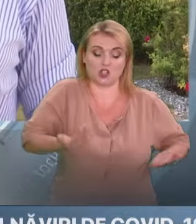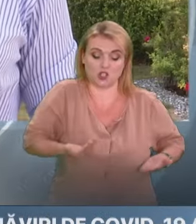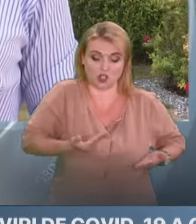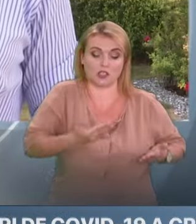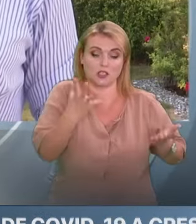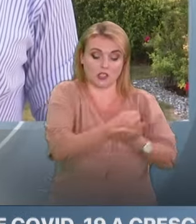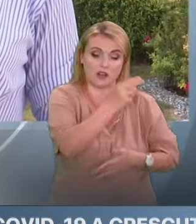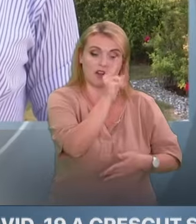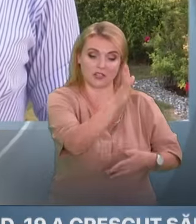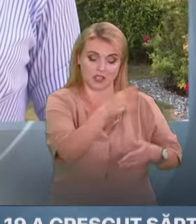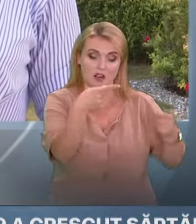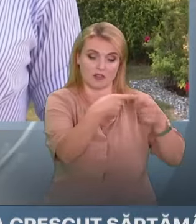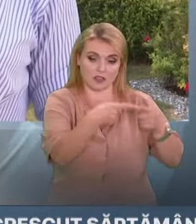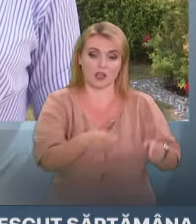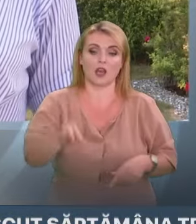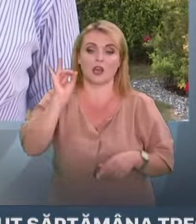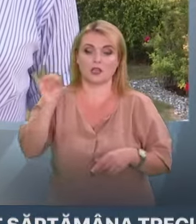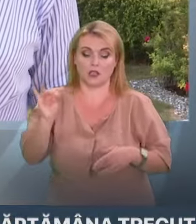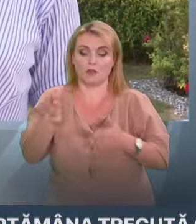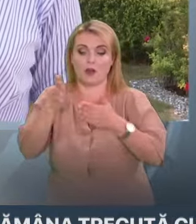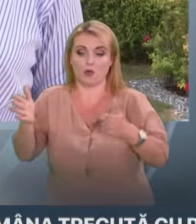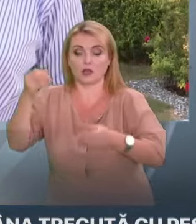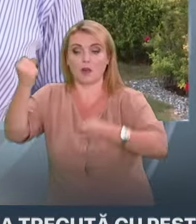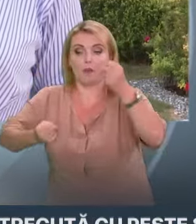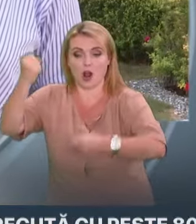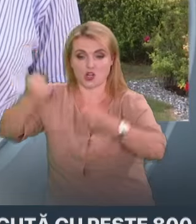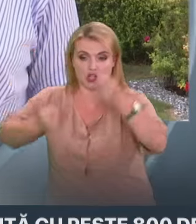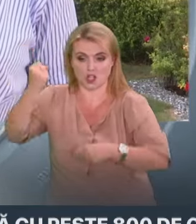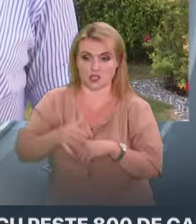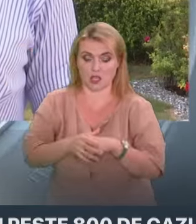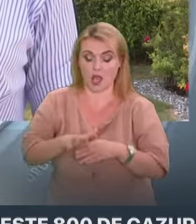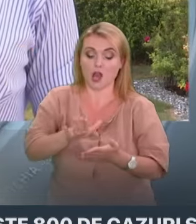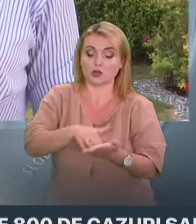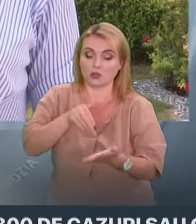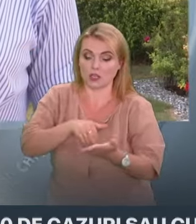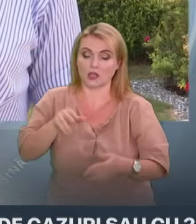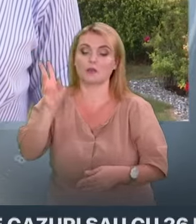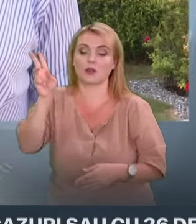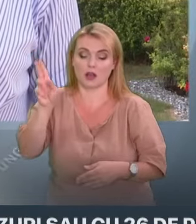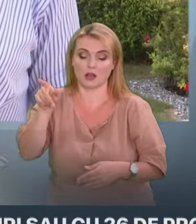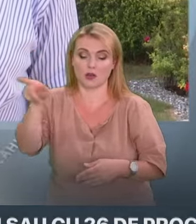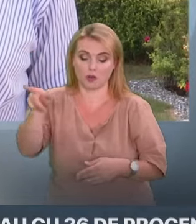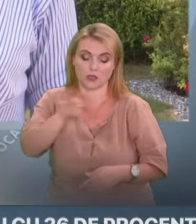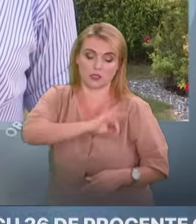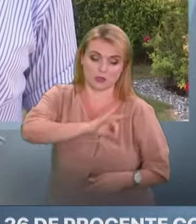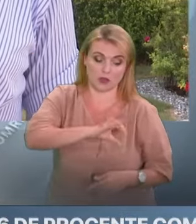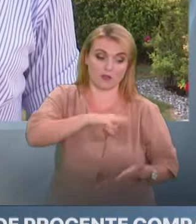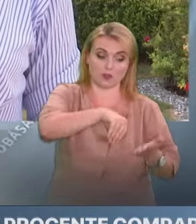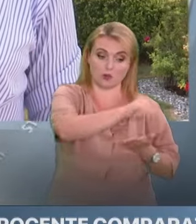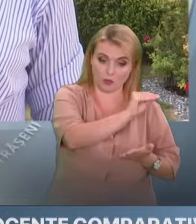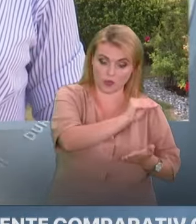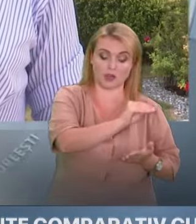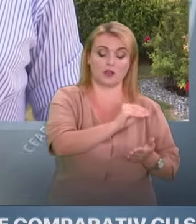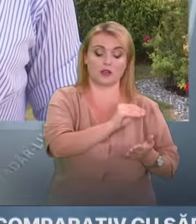și mai multe automobile. Trotineta cu care s-a deplasat killerul la locul crimei a fost procurată la fel ca și